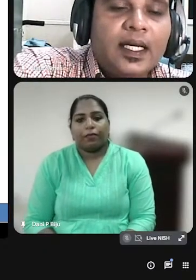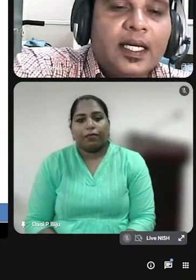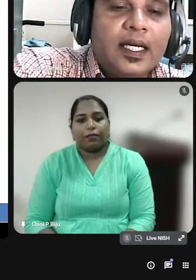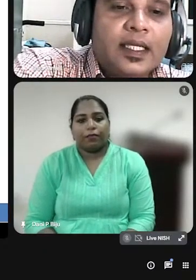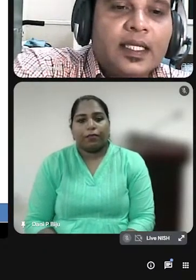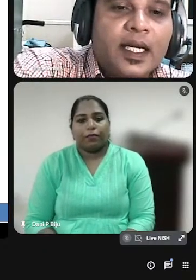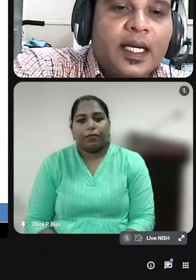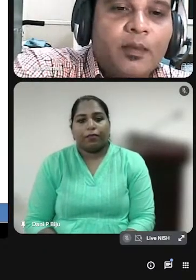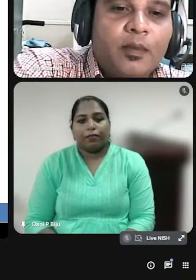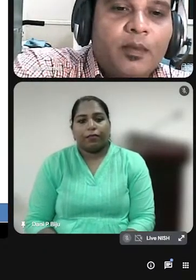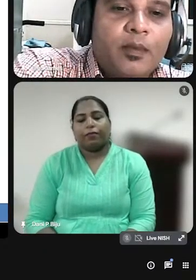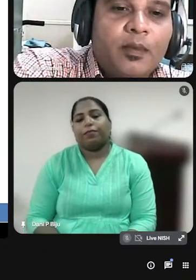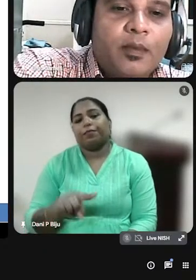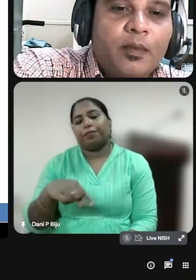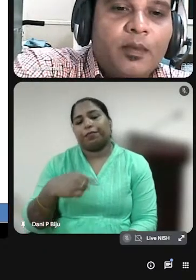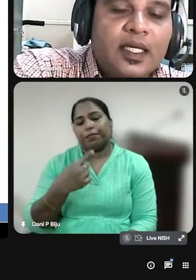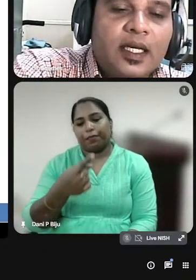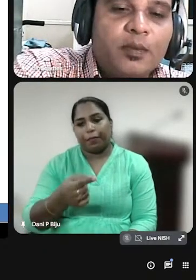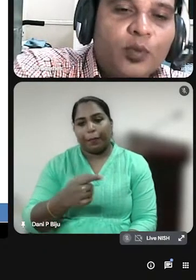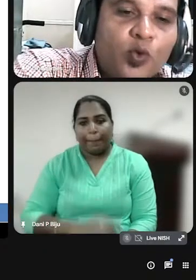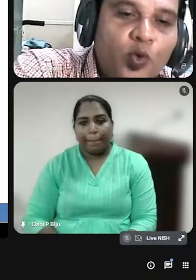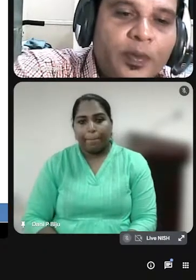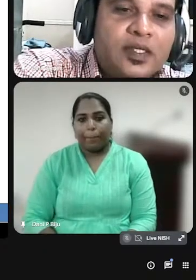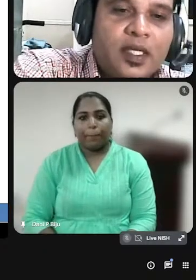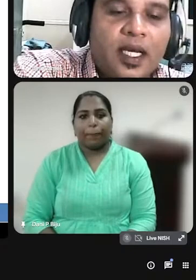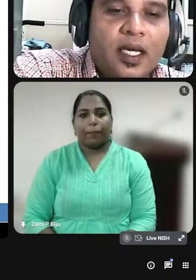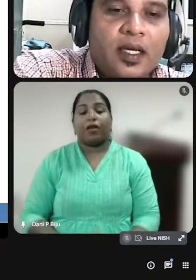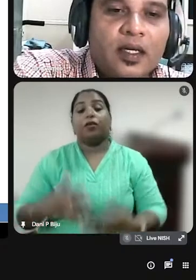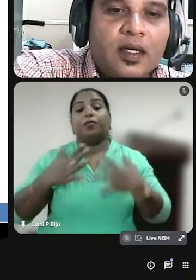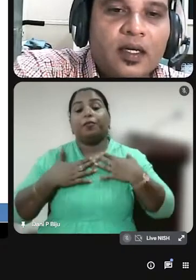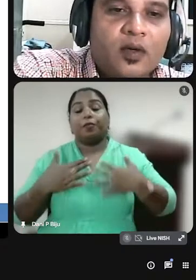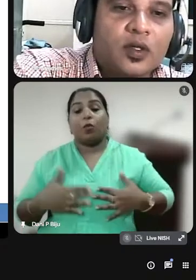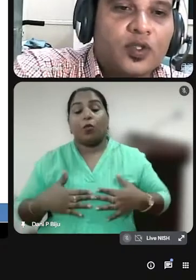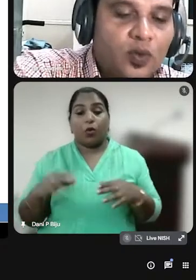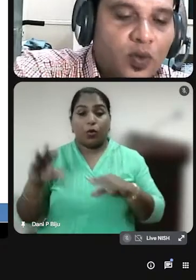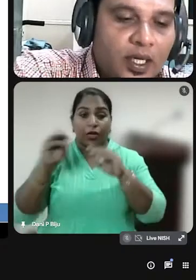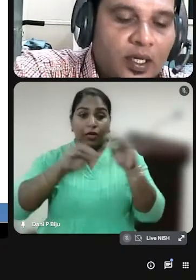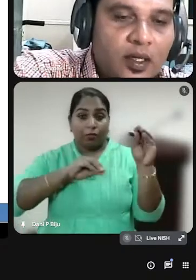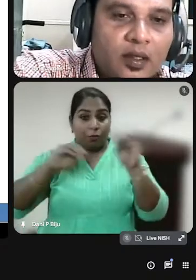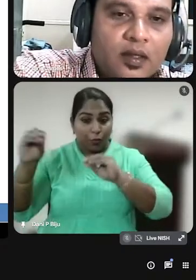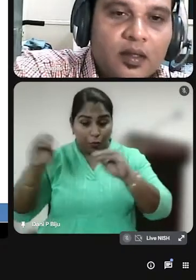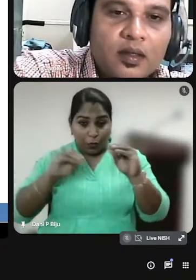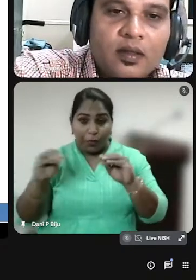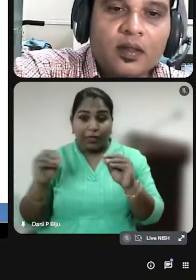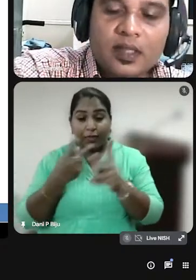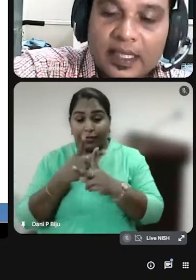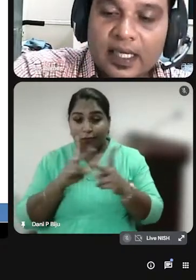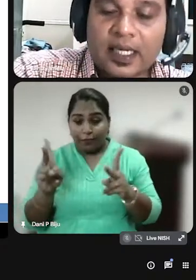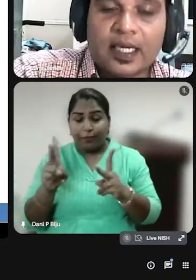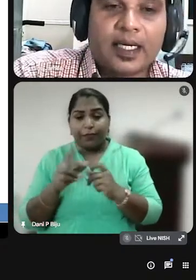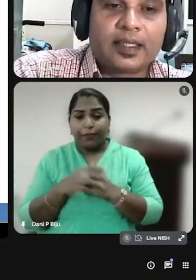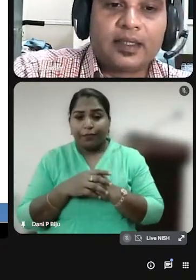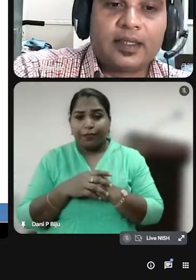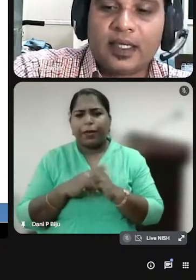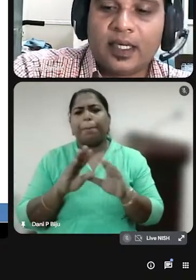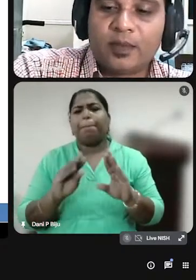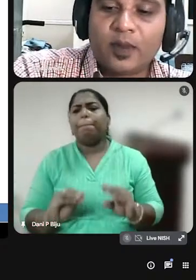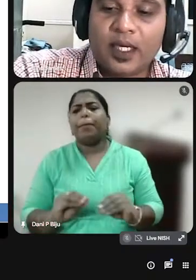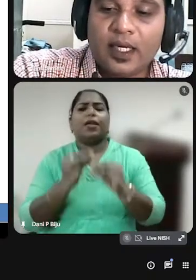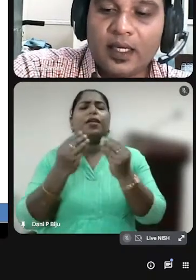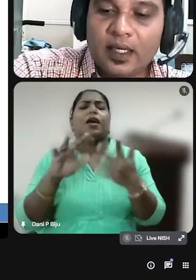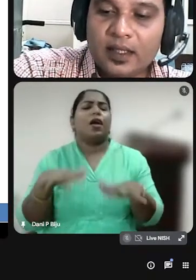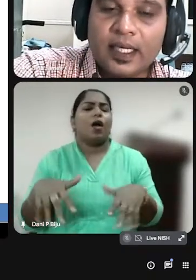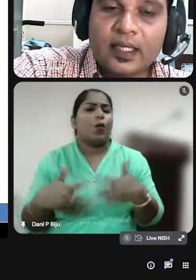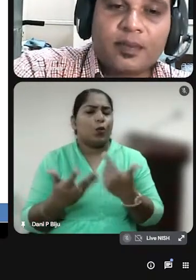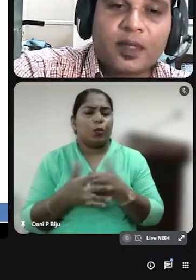ഇനി നമ്മുടെ ശരീരത്തിന്റെ മൂവ്മെന്റ്സിനെ കുറച്ചും കൂടെ നന്നാക്കാനായിട്ട്,